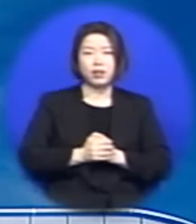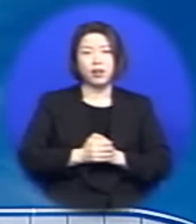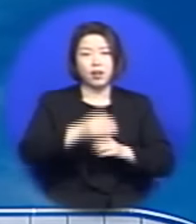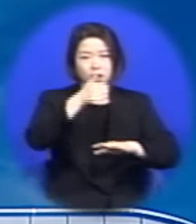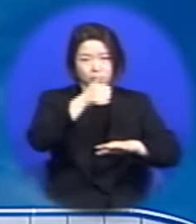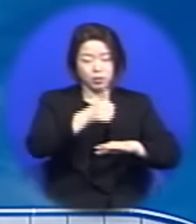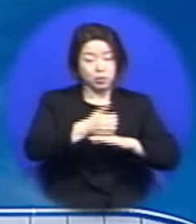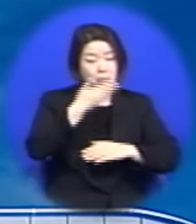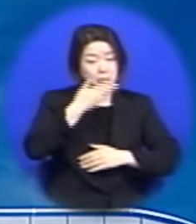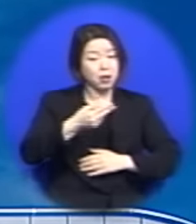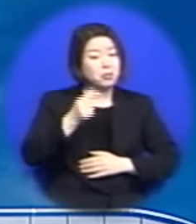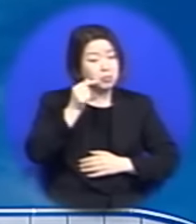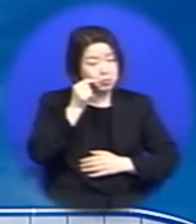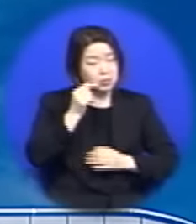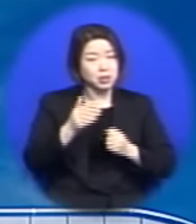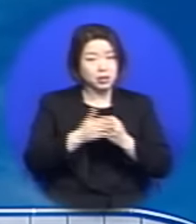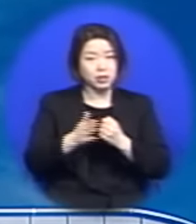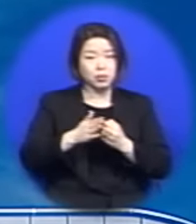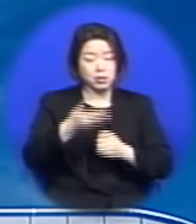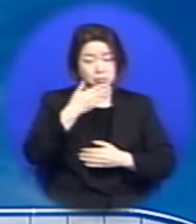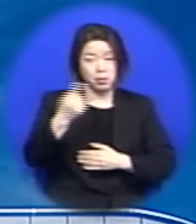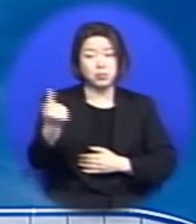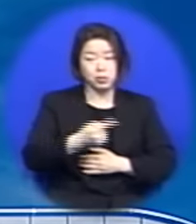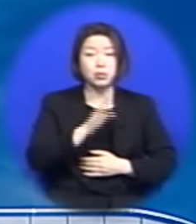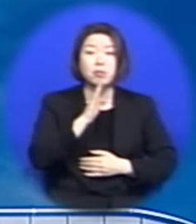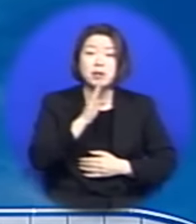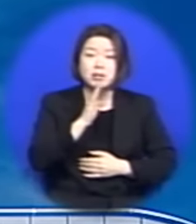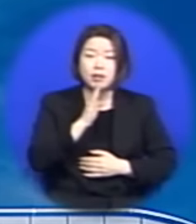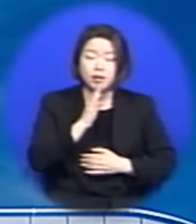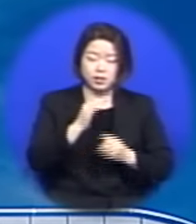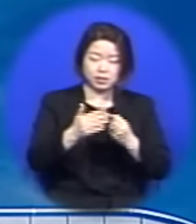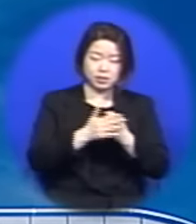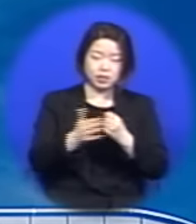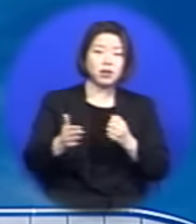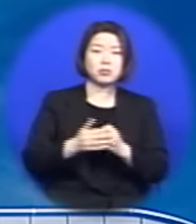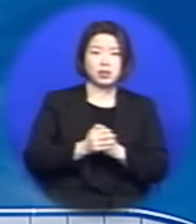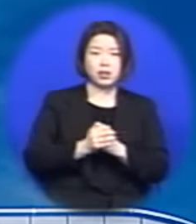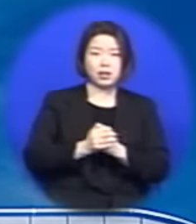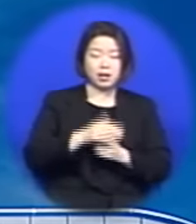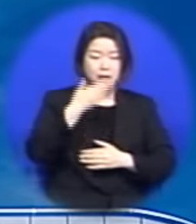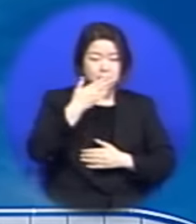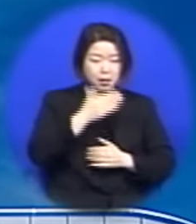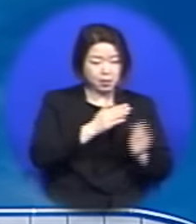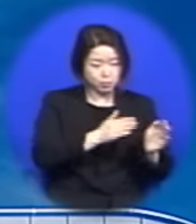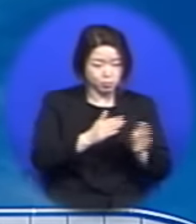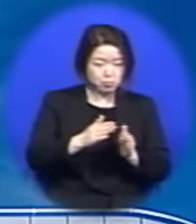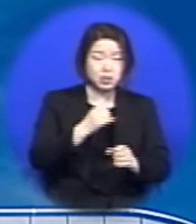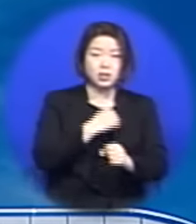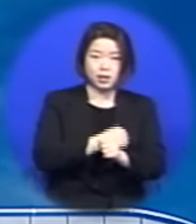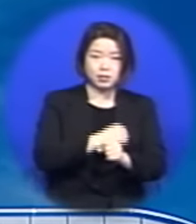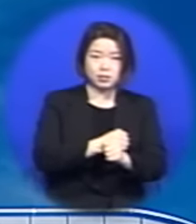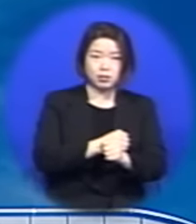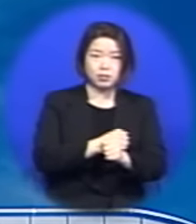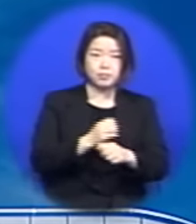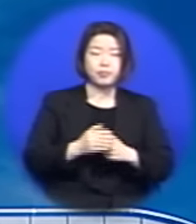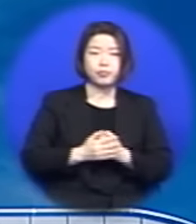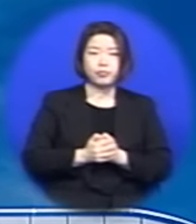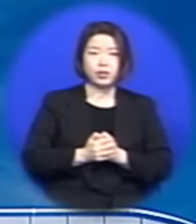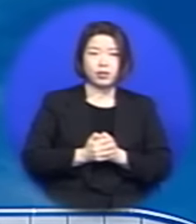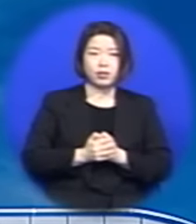식사를 안 하셔서 식사를 하시러 오신 거예요 그래서 식사 준비를 해서 어